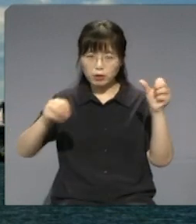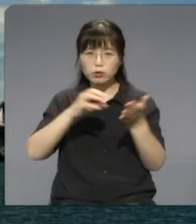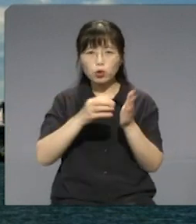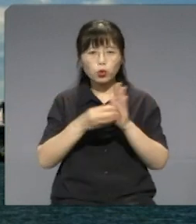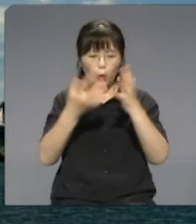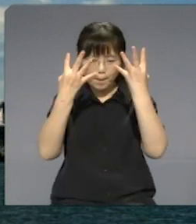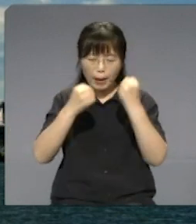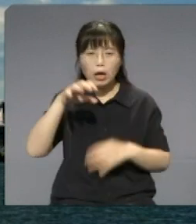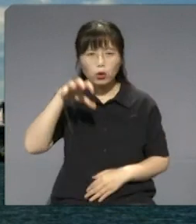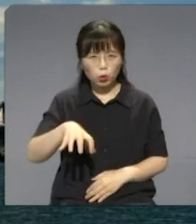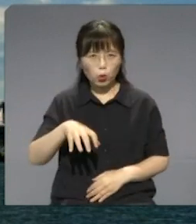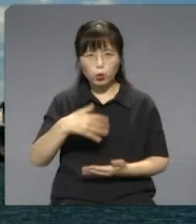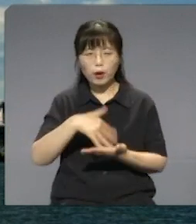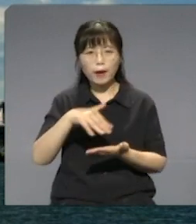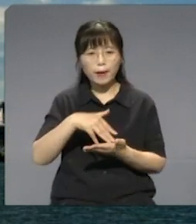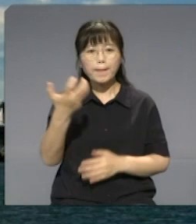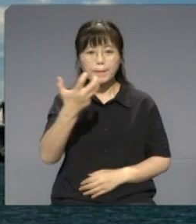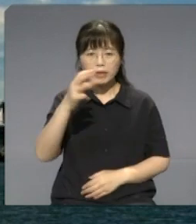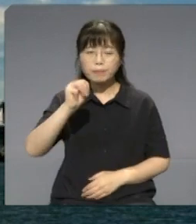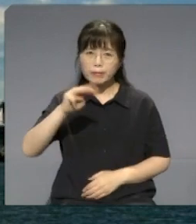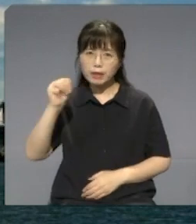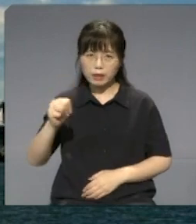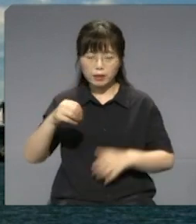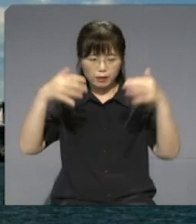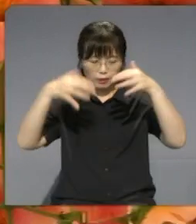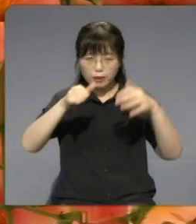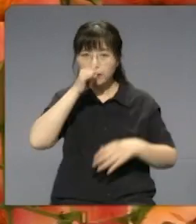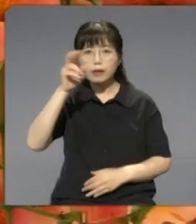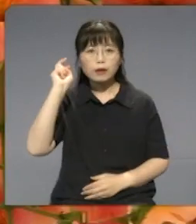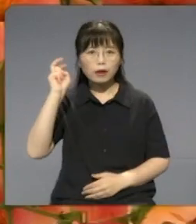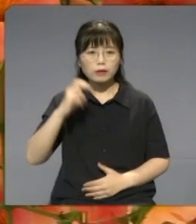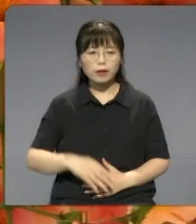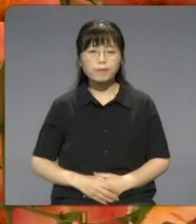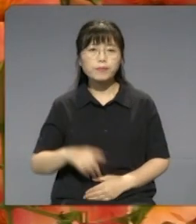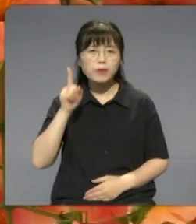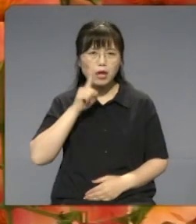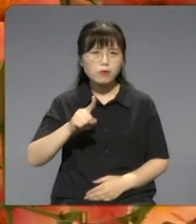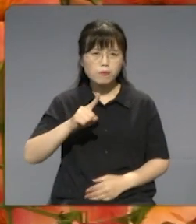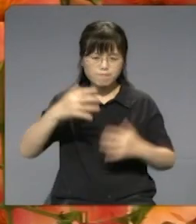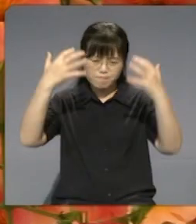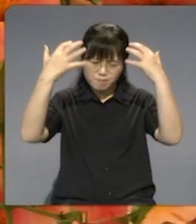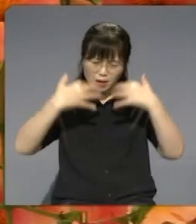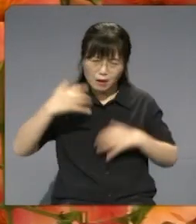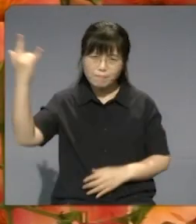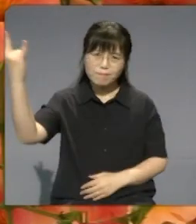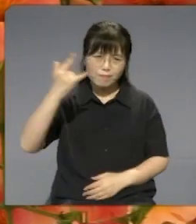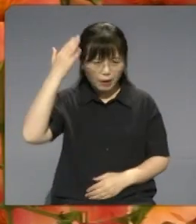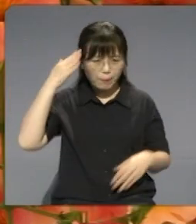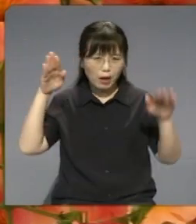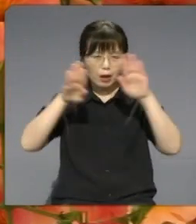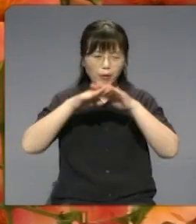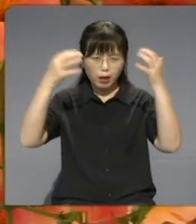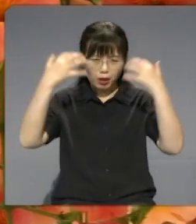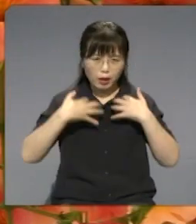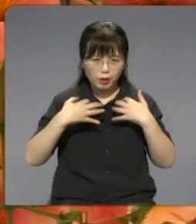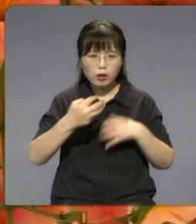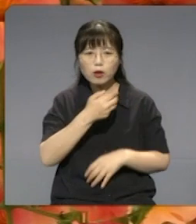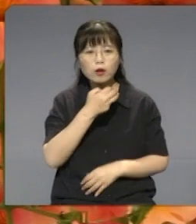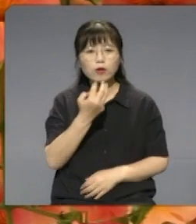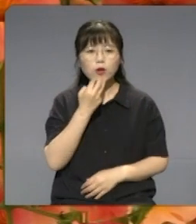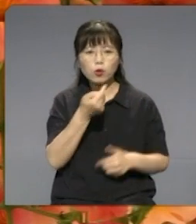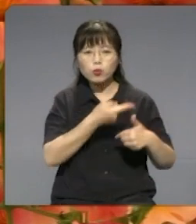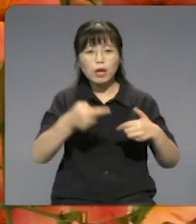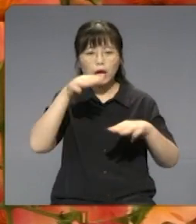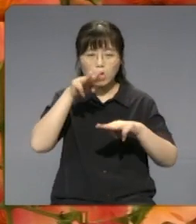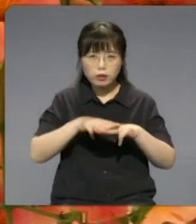또 많은 곳에는 80mm 이상이 내리기도 하겠습니다 내일도 심한 무더위와 열대야 이어지면서 서울대전 35도